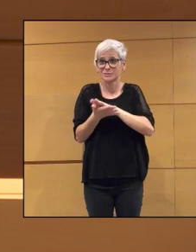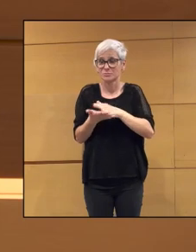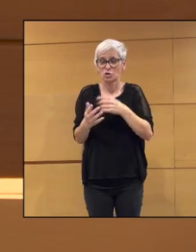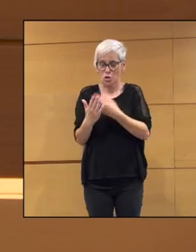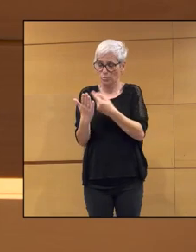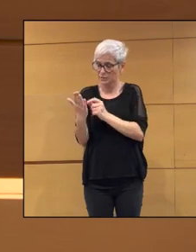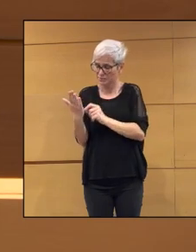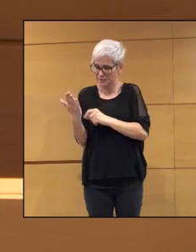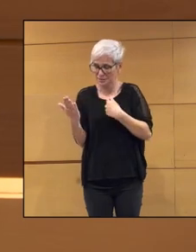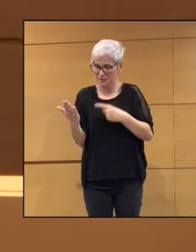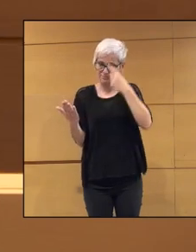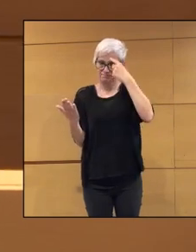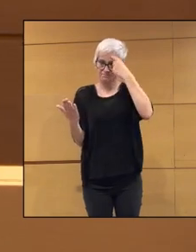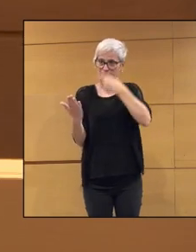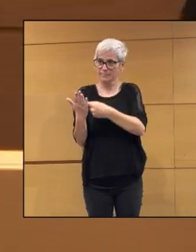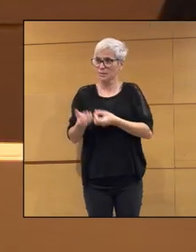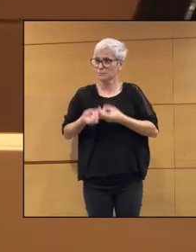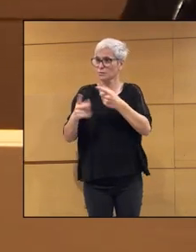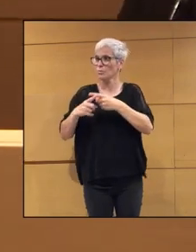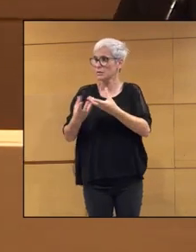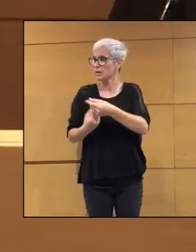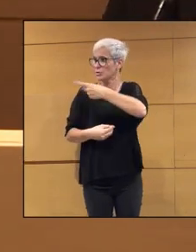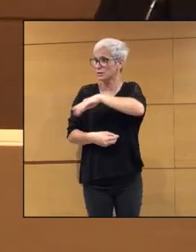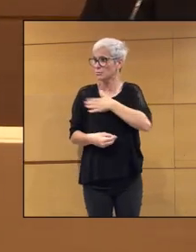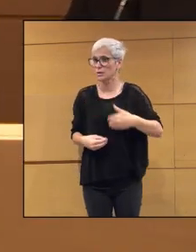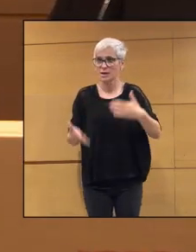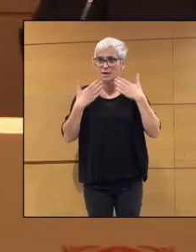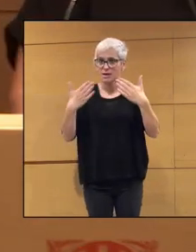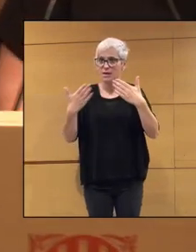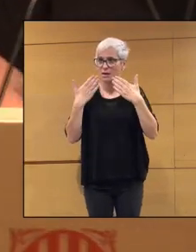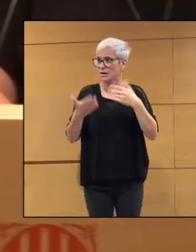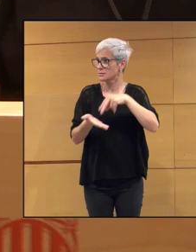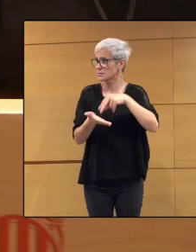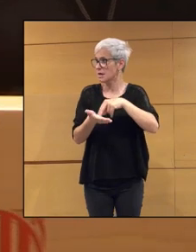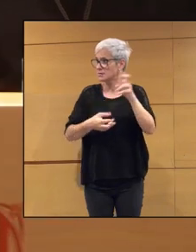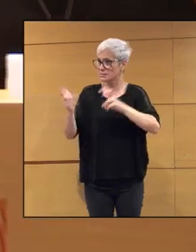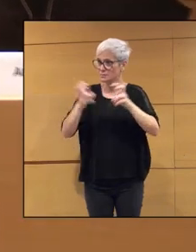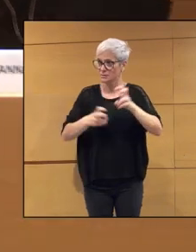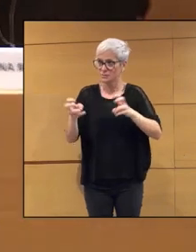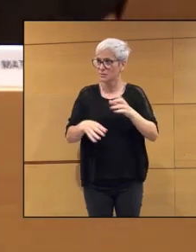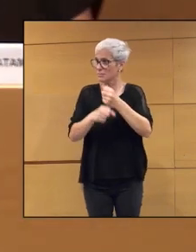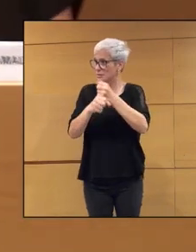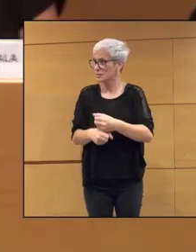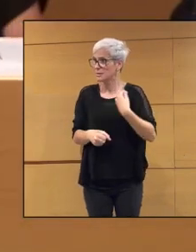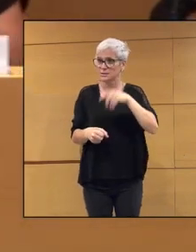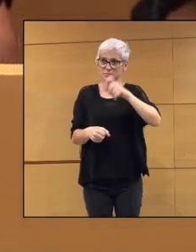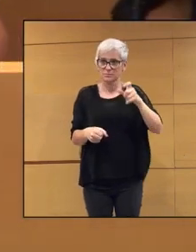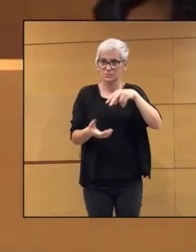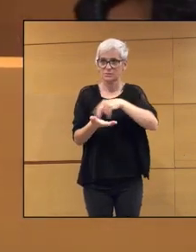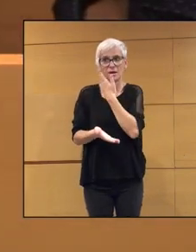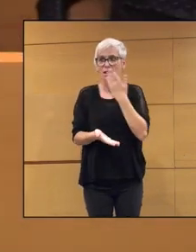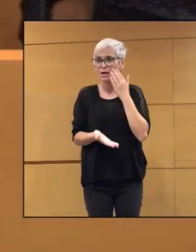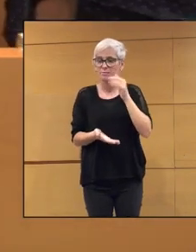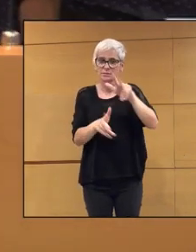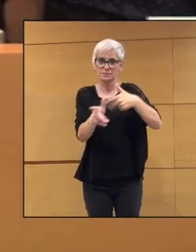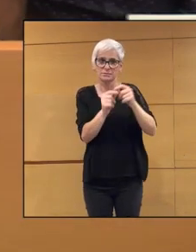m'han ressonat molt i dic, les volia compartir. Moltíssimes gràcies per ser-hi, per venir, els que esteu aquí, els que estan a l'altre canal,